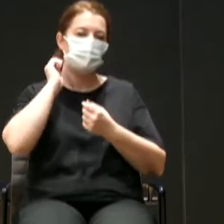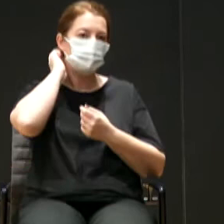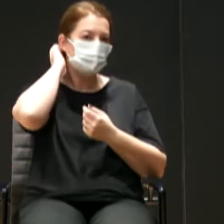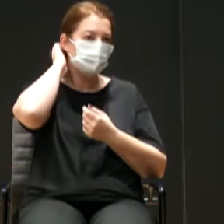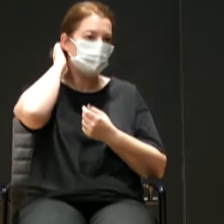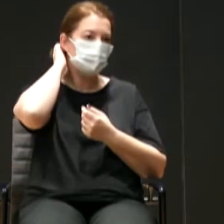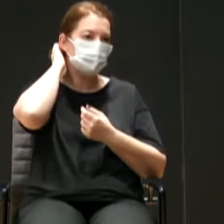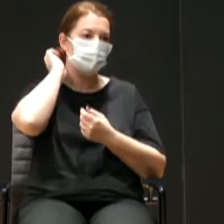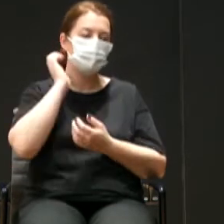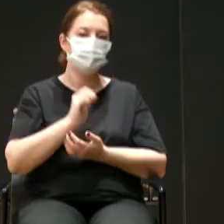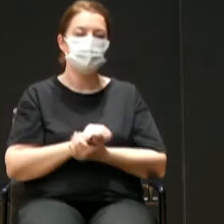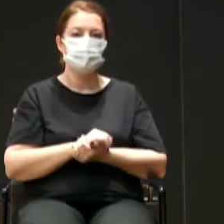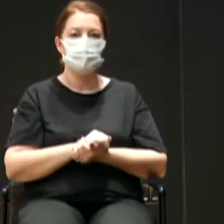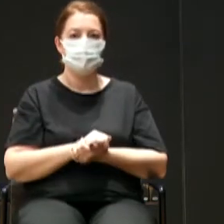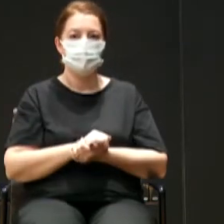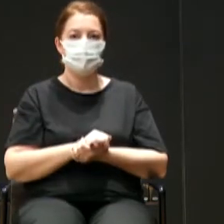edilmiştir.